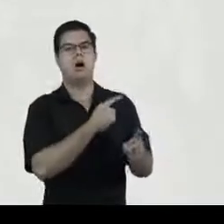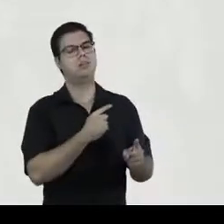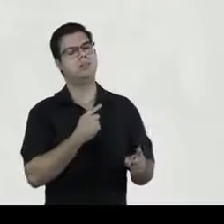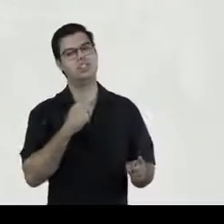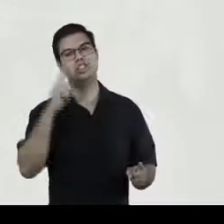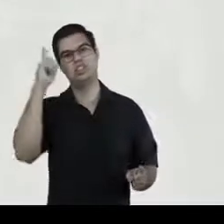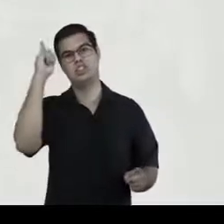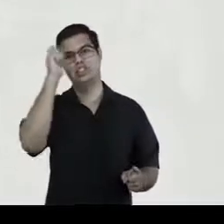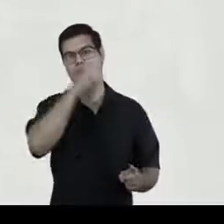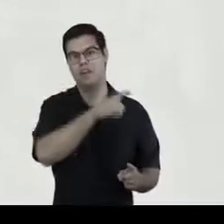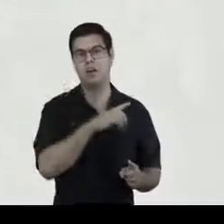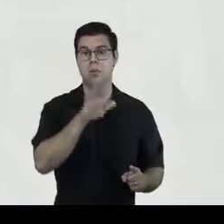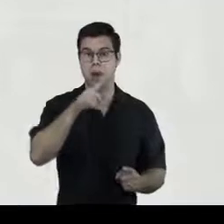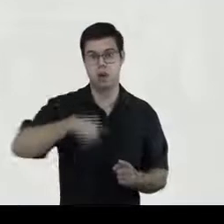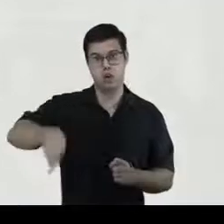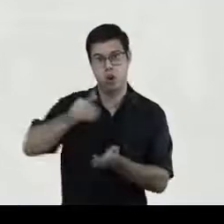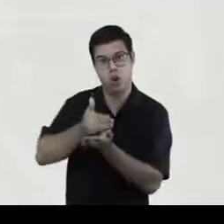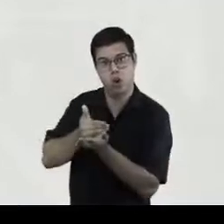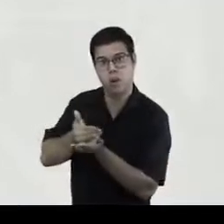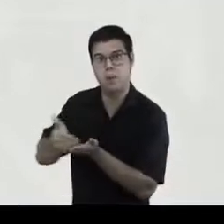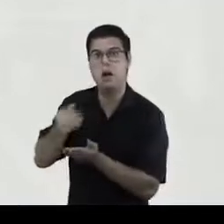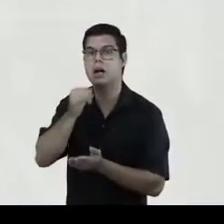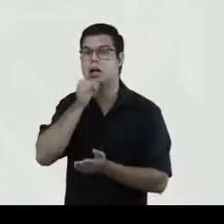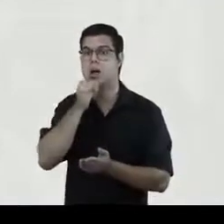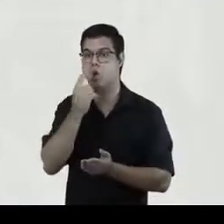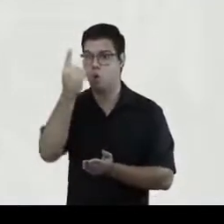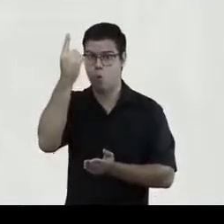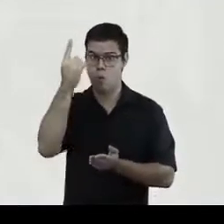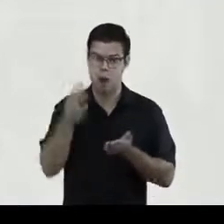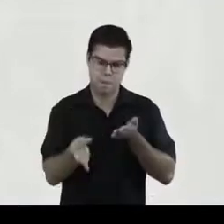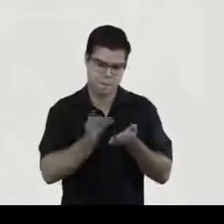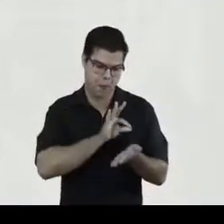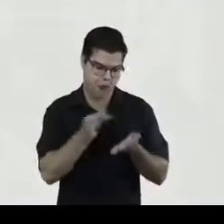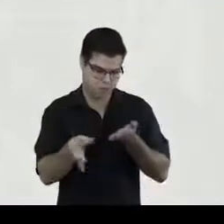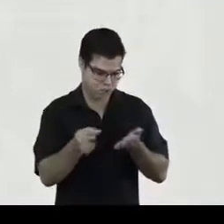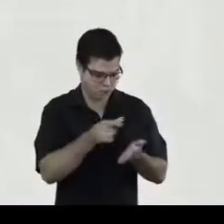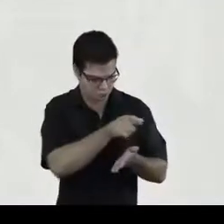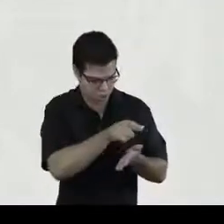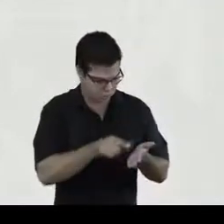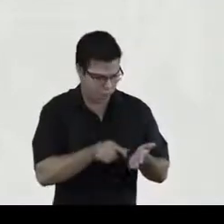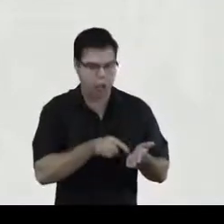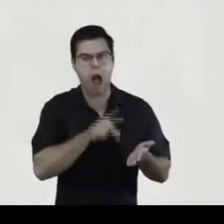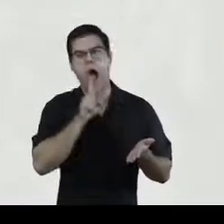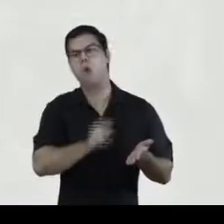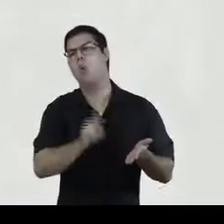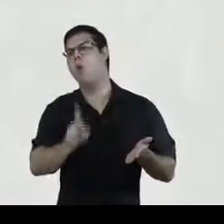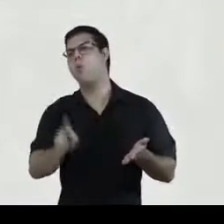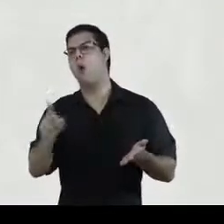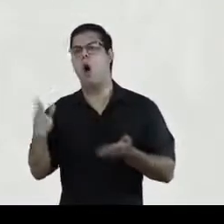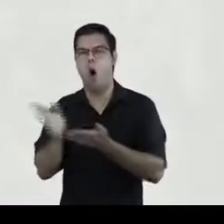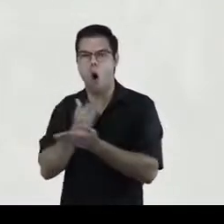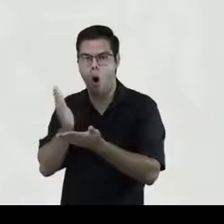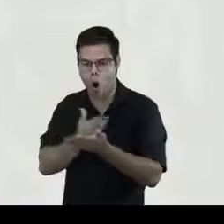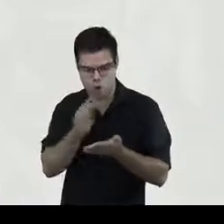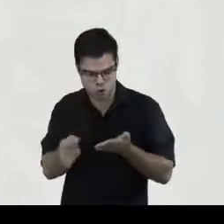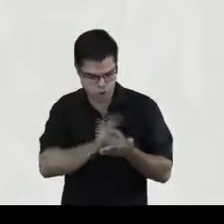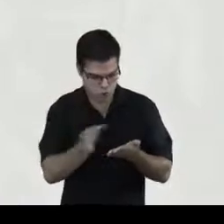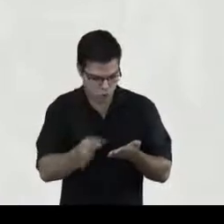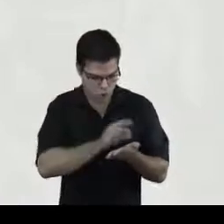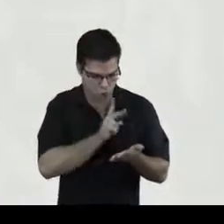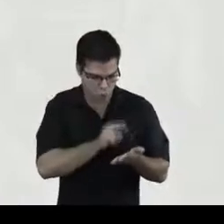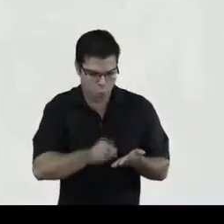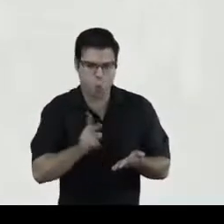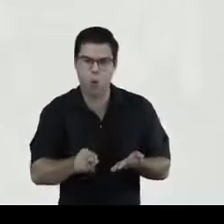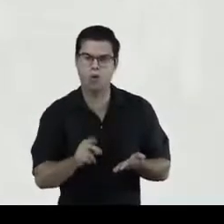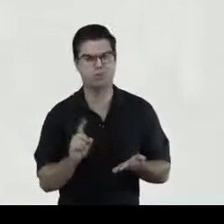Rest des Bandes auch verwenden kann, sondern man muss sich das wirklich klein, klein anschauen. Und